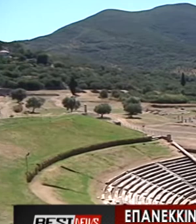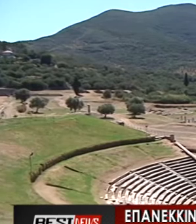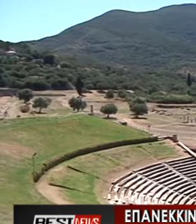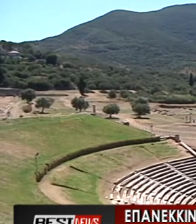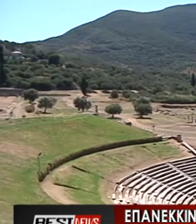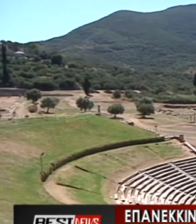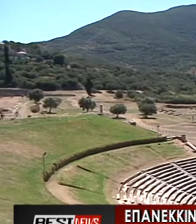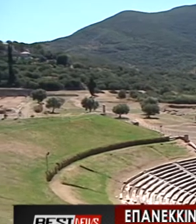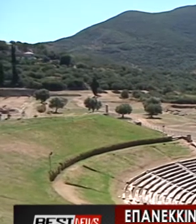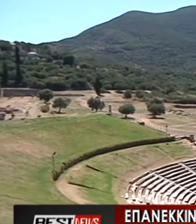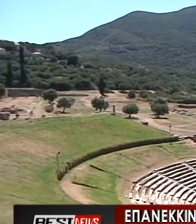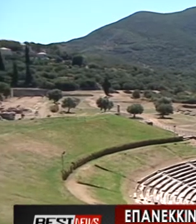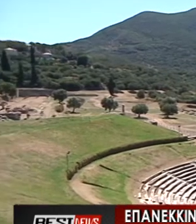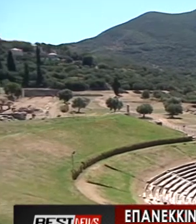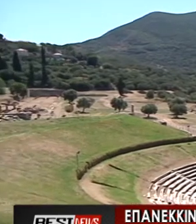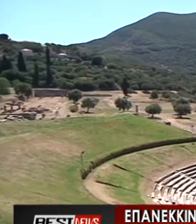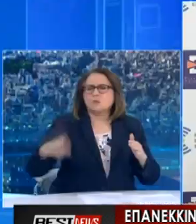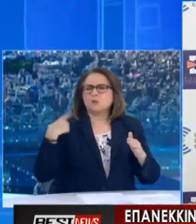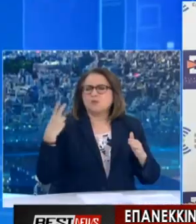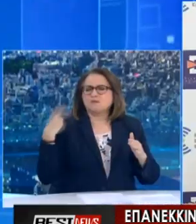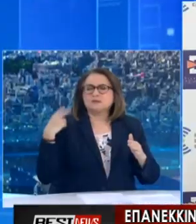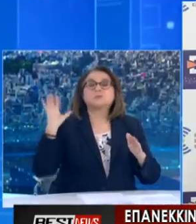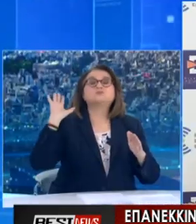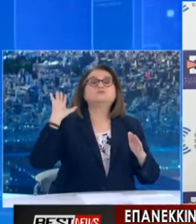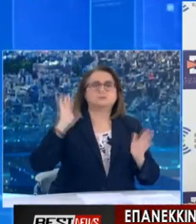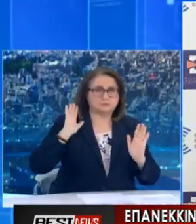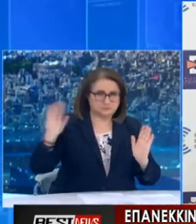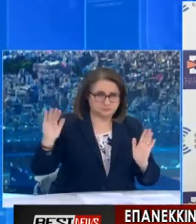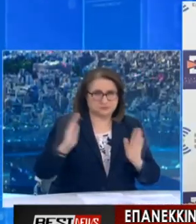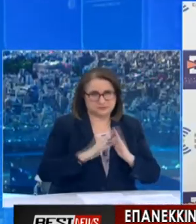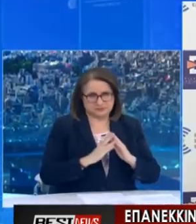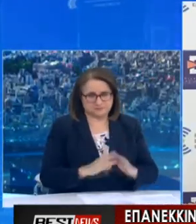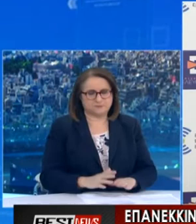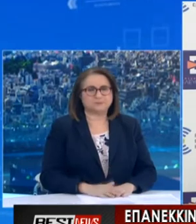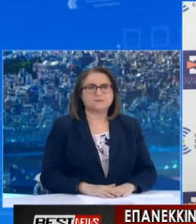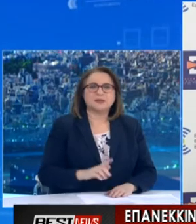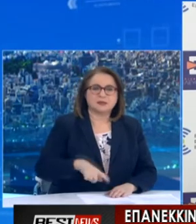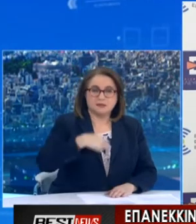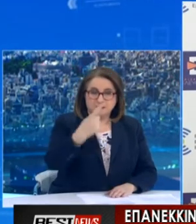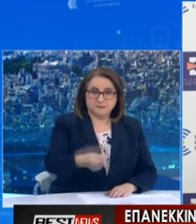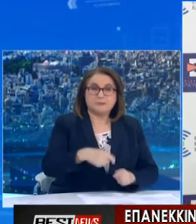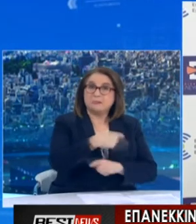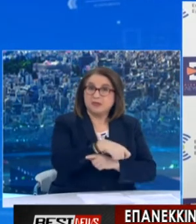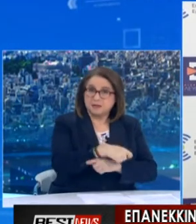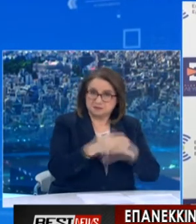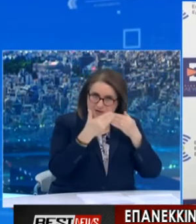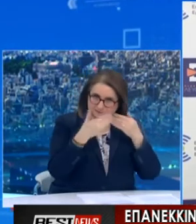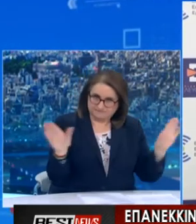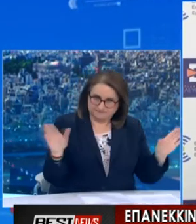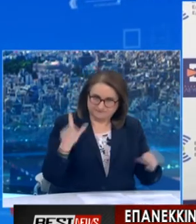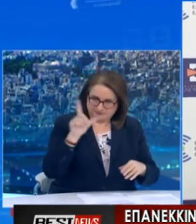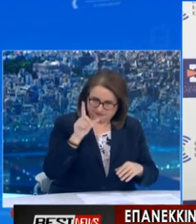και ορισμένες διαδικασίες σε πολιτικά και ποινικά δικαστήρια. Επιπρόσθετα, από 17 Μαΐου επανακινούν οι πρακτικές και οι εργαστηριακές